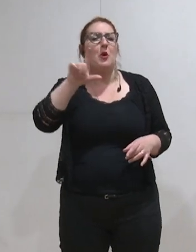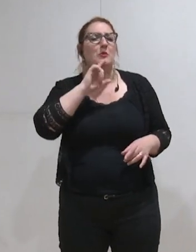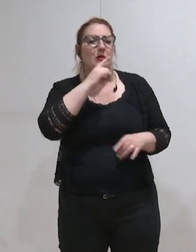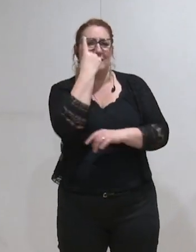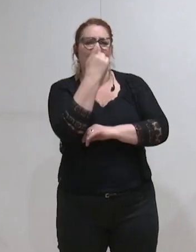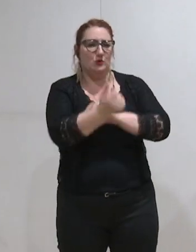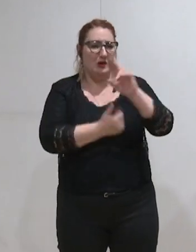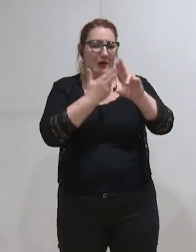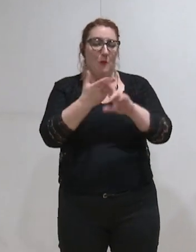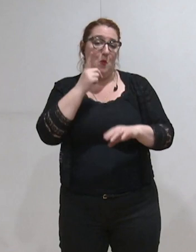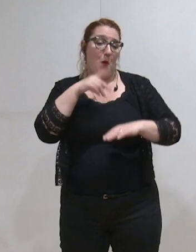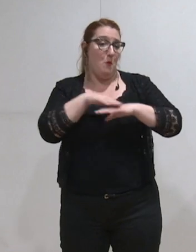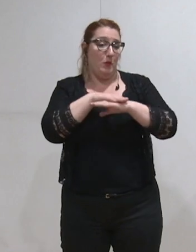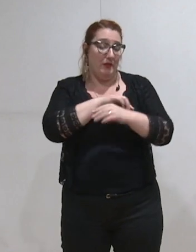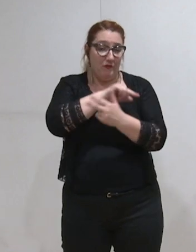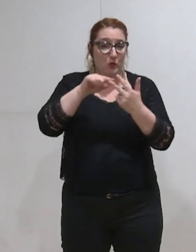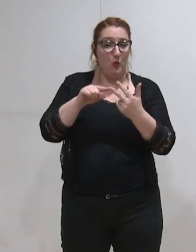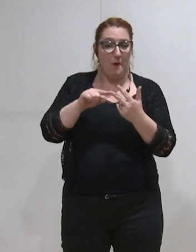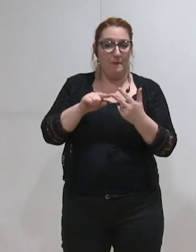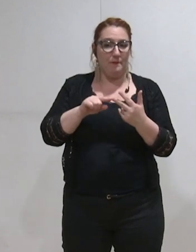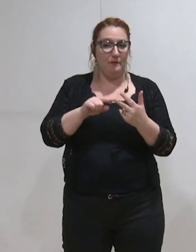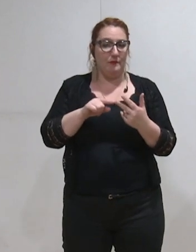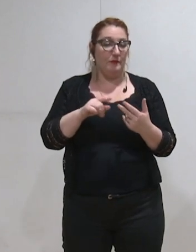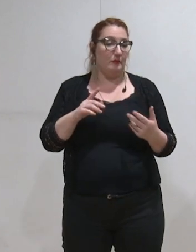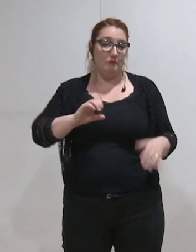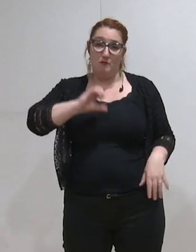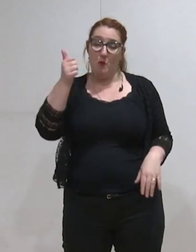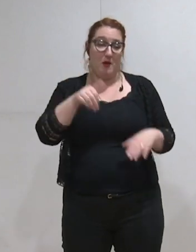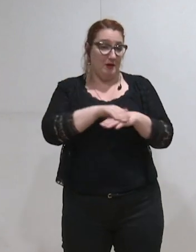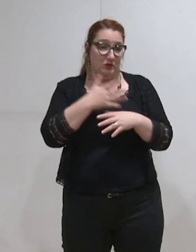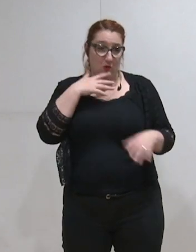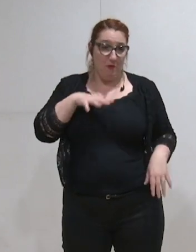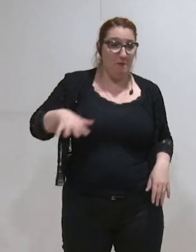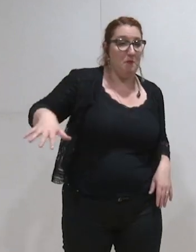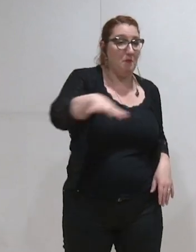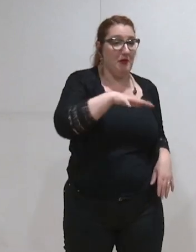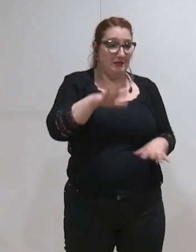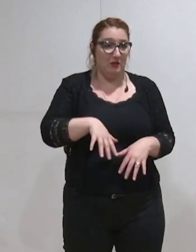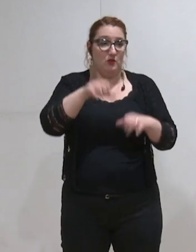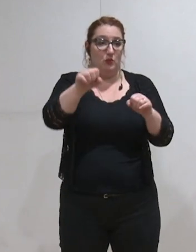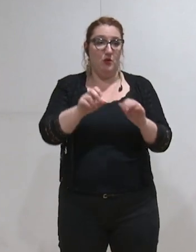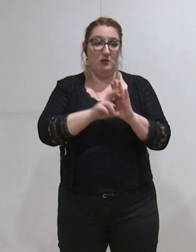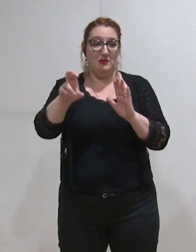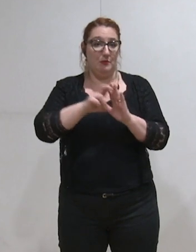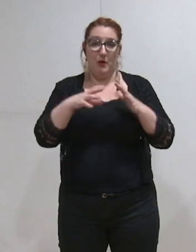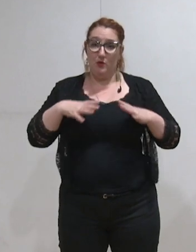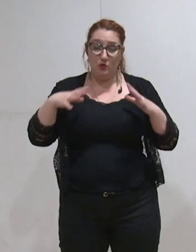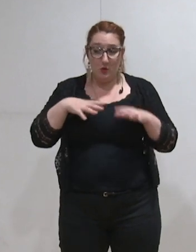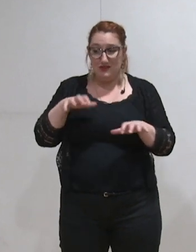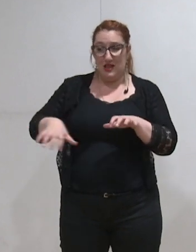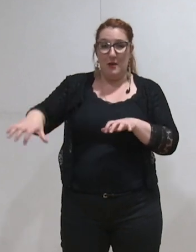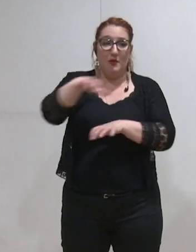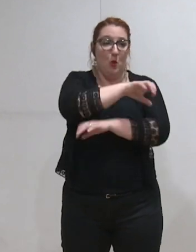raisons essentielles la première raison c'est le bassin d'emploi bassin d'emploi qui concerne pas grenom mais qui concerne toute la métropole